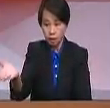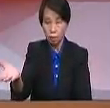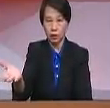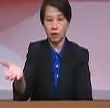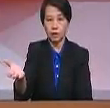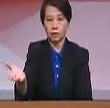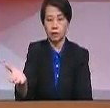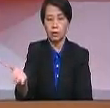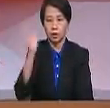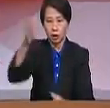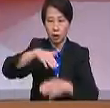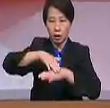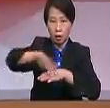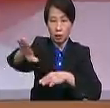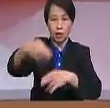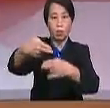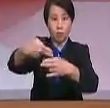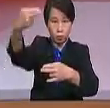dihantar ke hotel